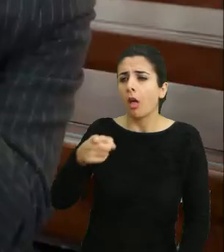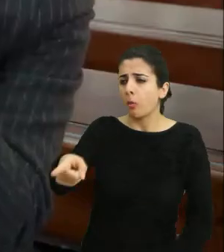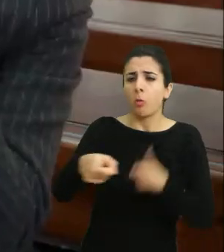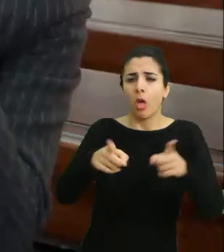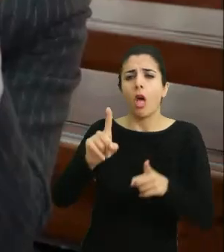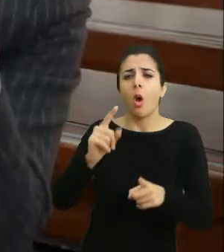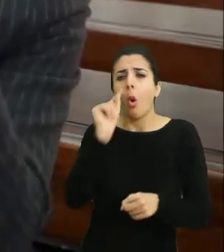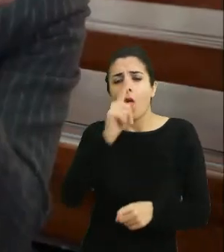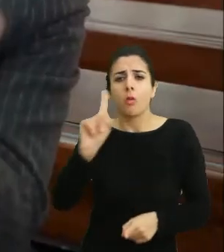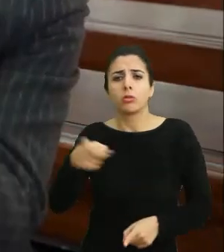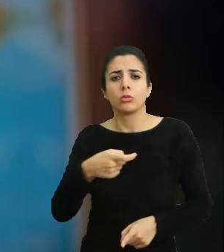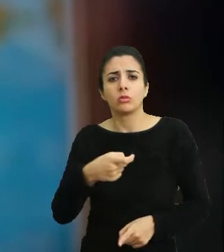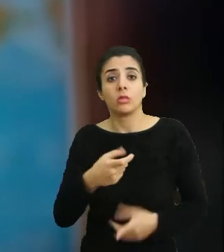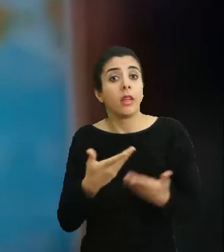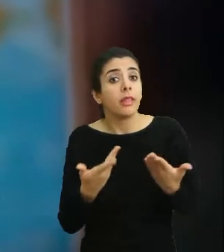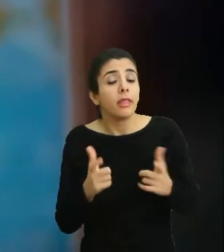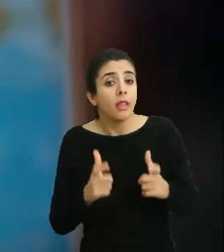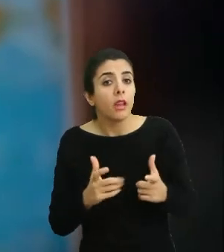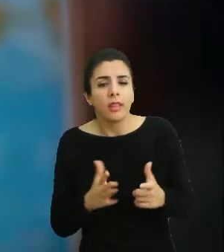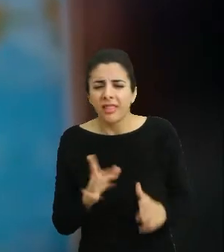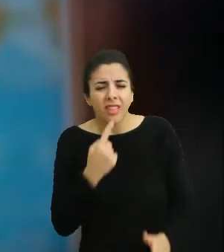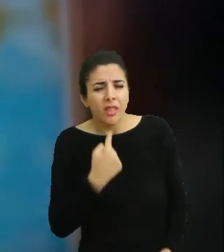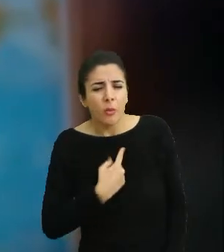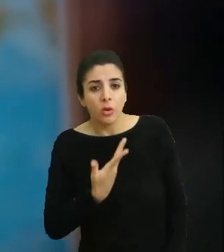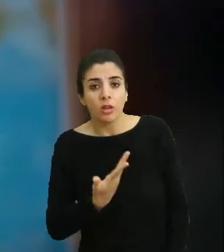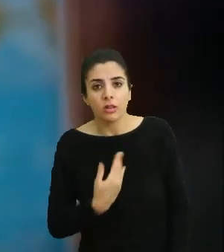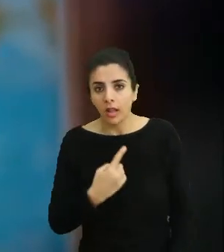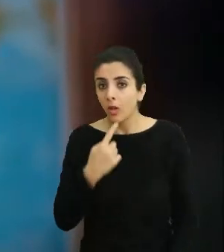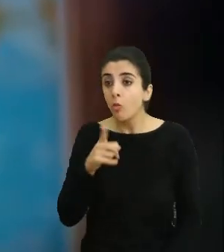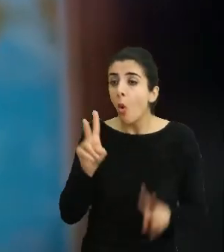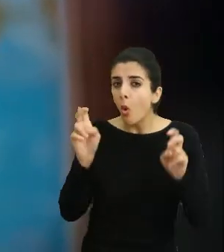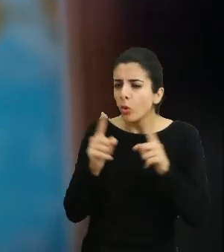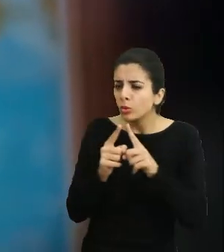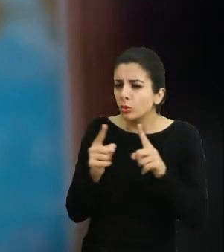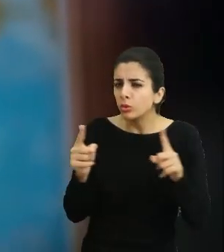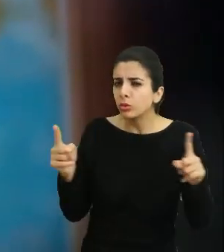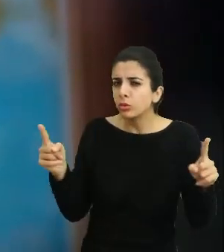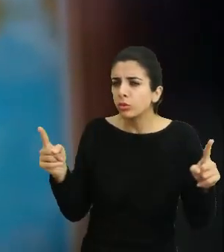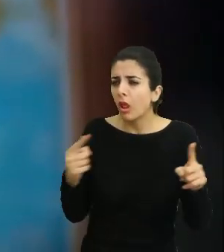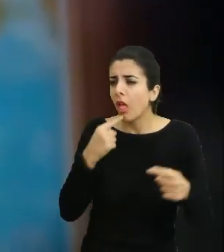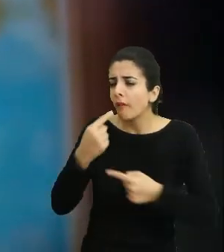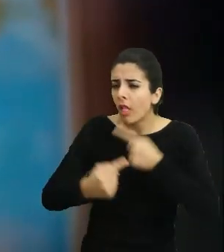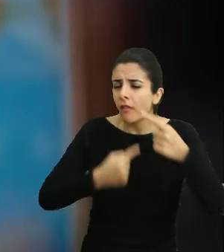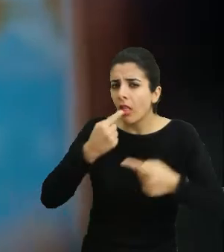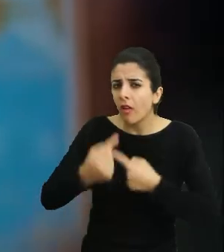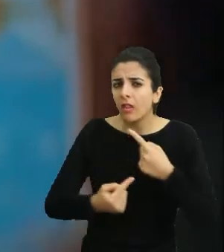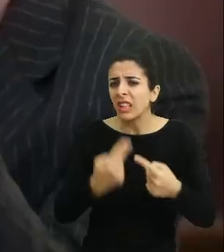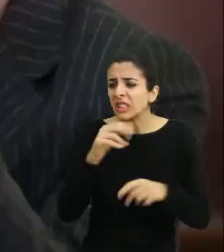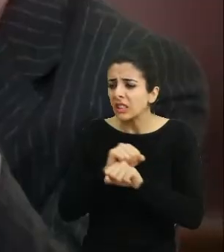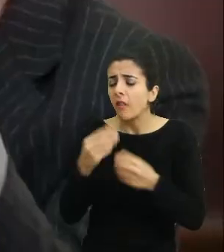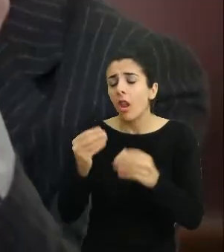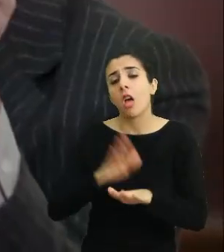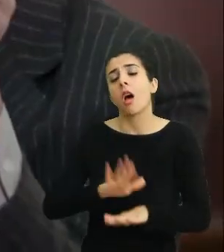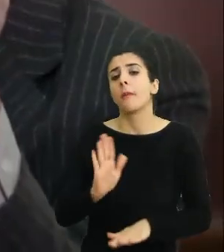seni. Yani? Yani bu konuyu daha fazla uzatıp dillendirip kısa